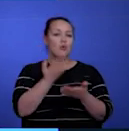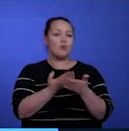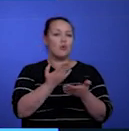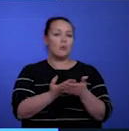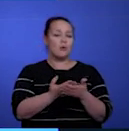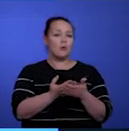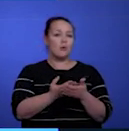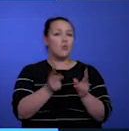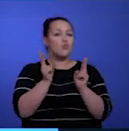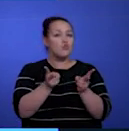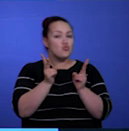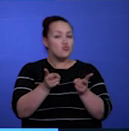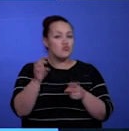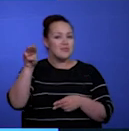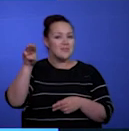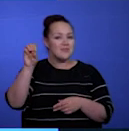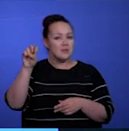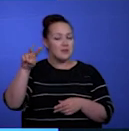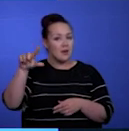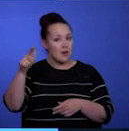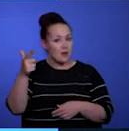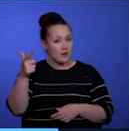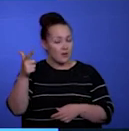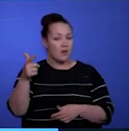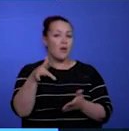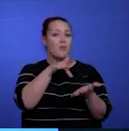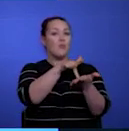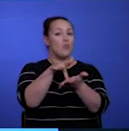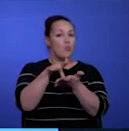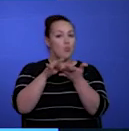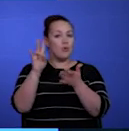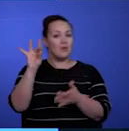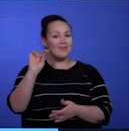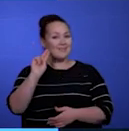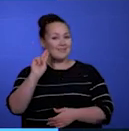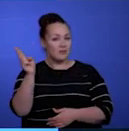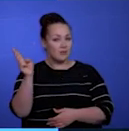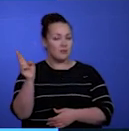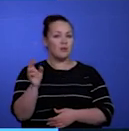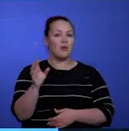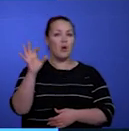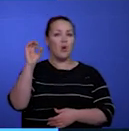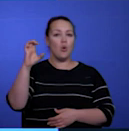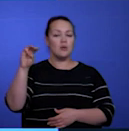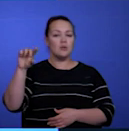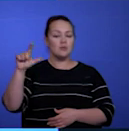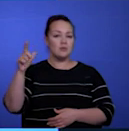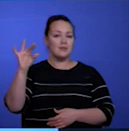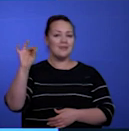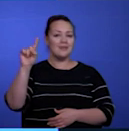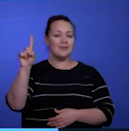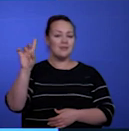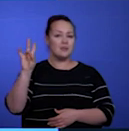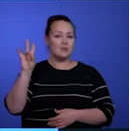учитель вратарь путник софикс и ость из от указывает на принадлежность